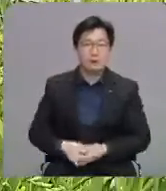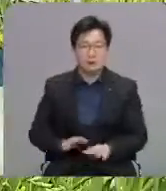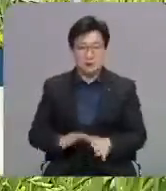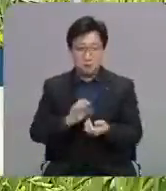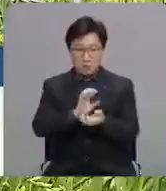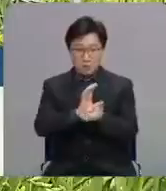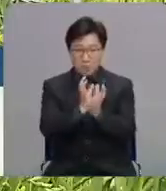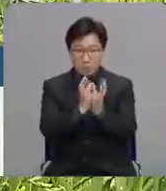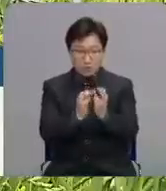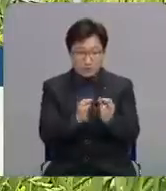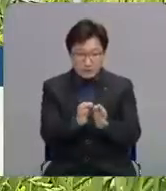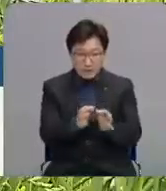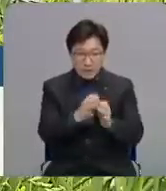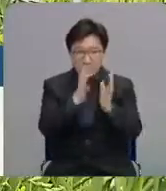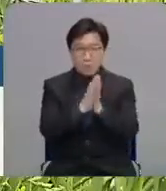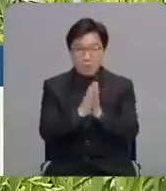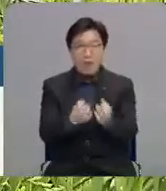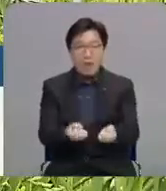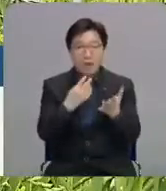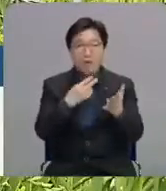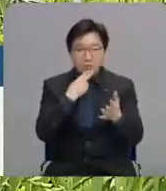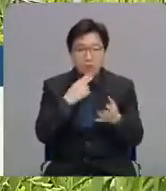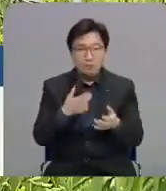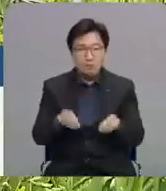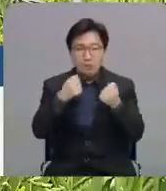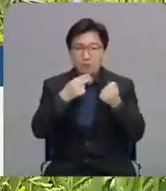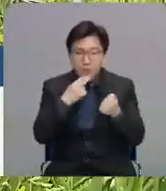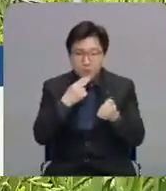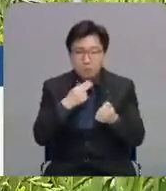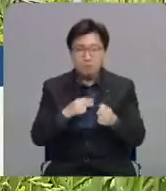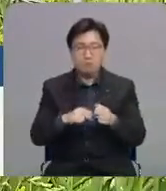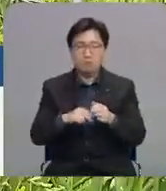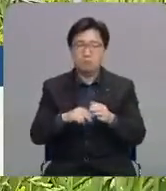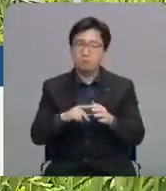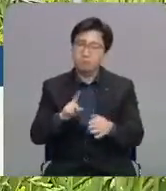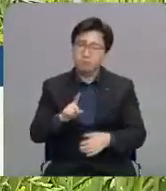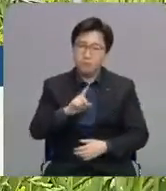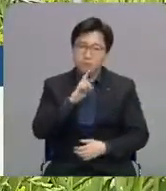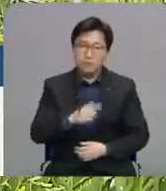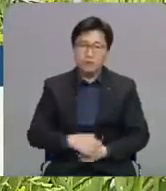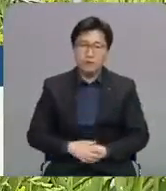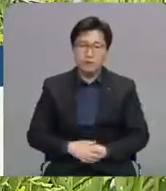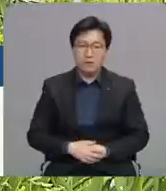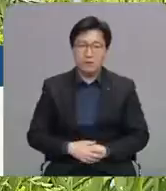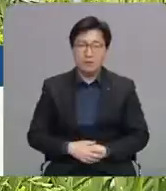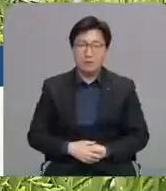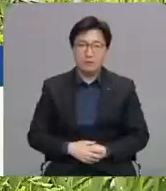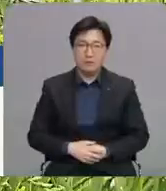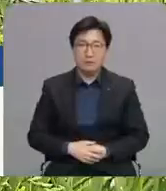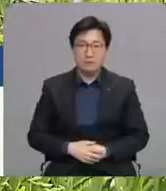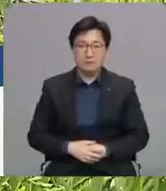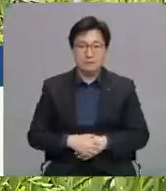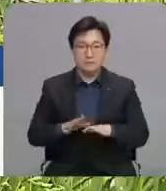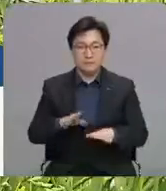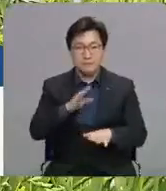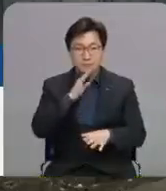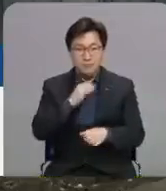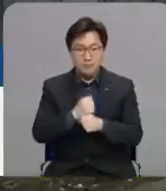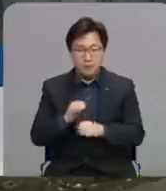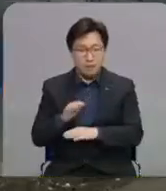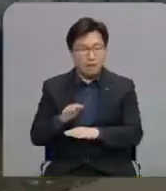행사도 없고 저럴 수도 없고 가지고 완전 임 코이 뭐 진짜 상태